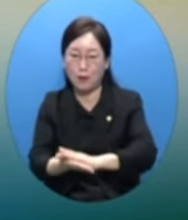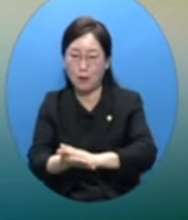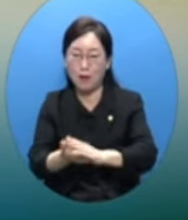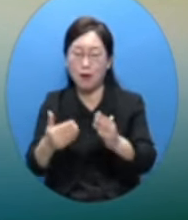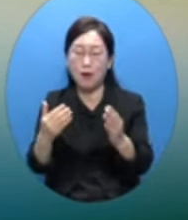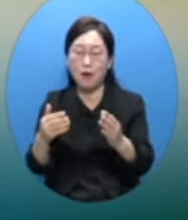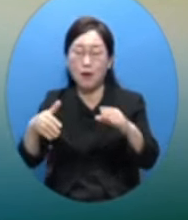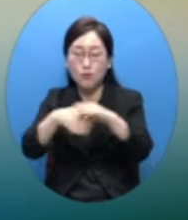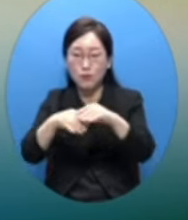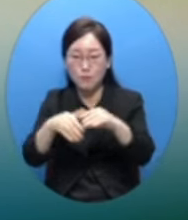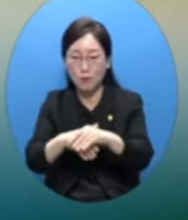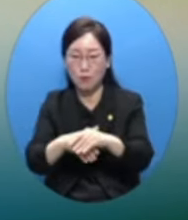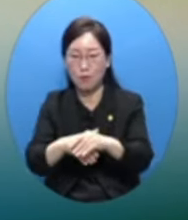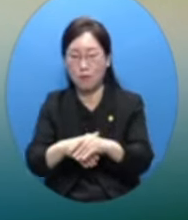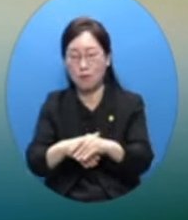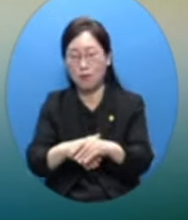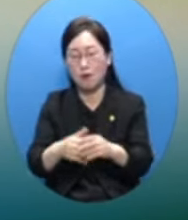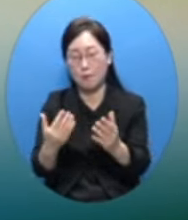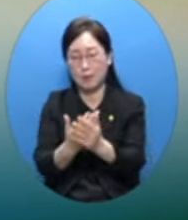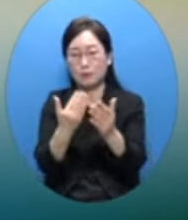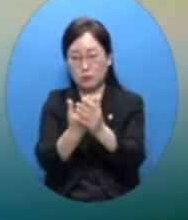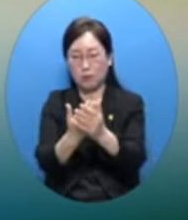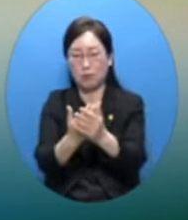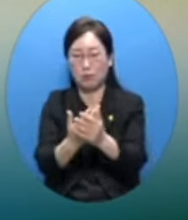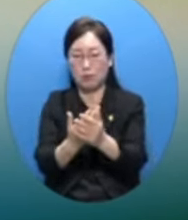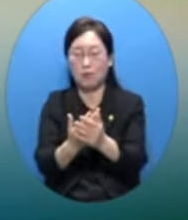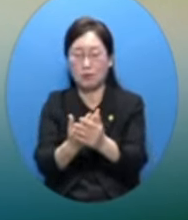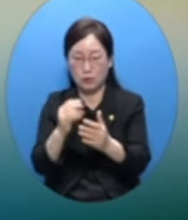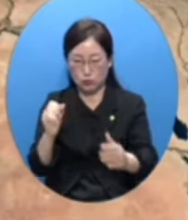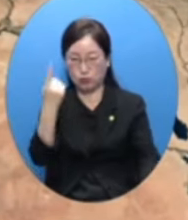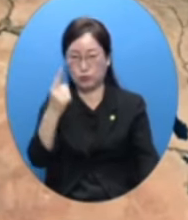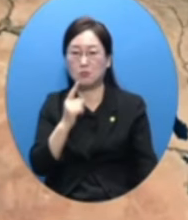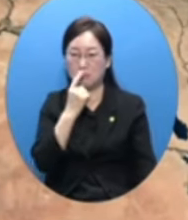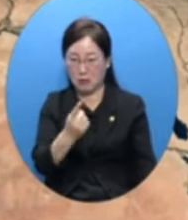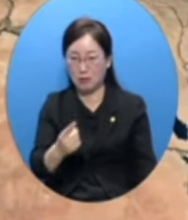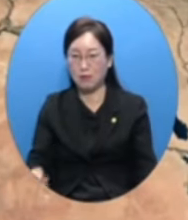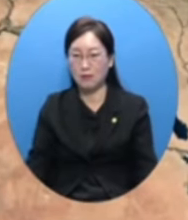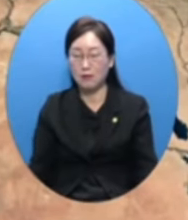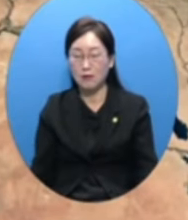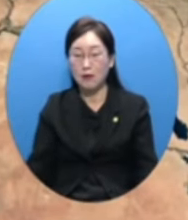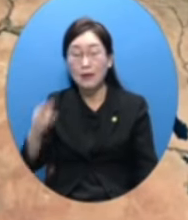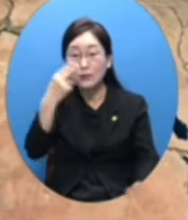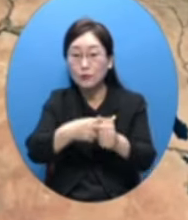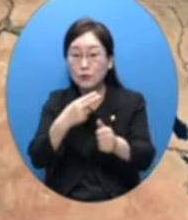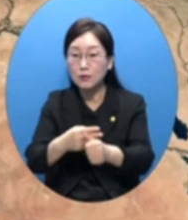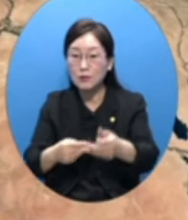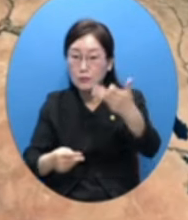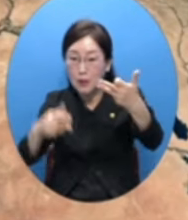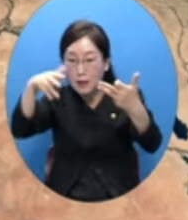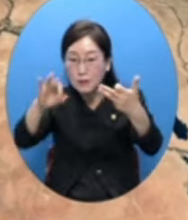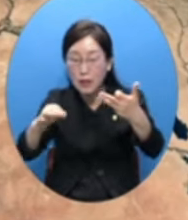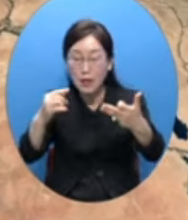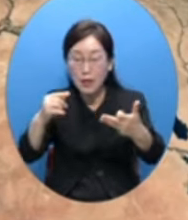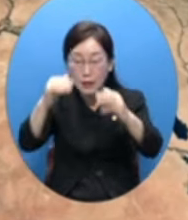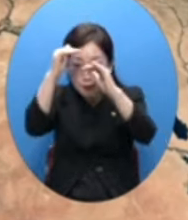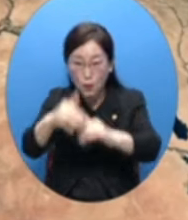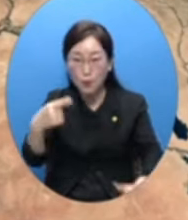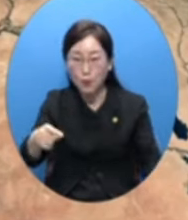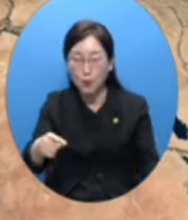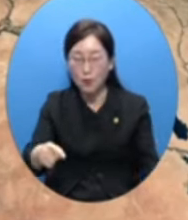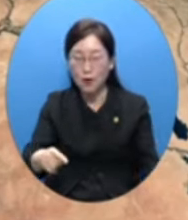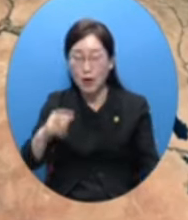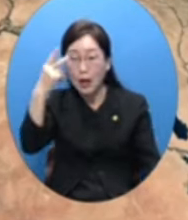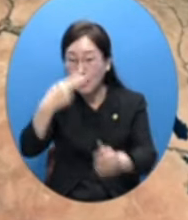배였다고 말씀합니다. 사도 바울이 사도의 심정을 보면 그가 환상을 보고 아시아로